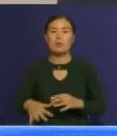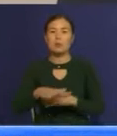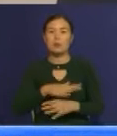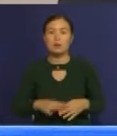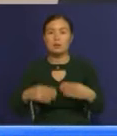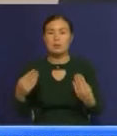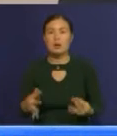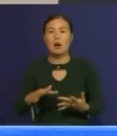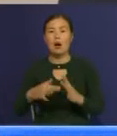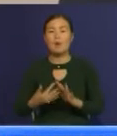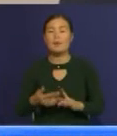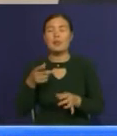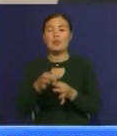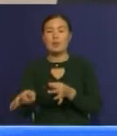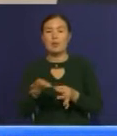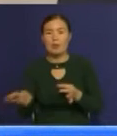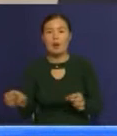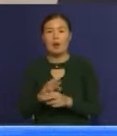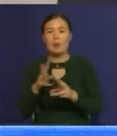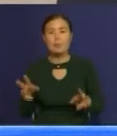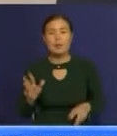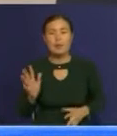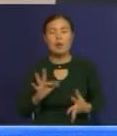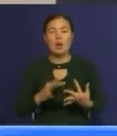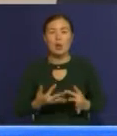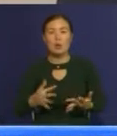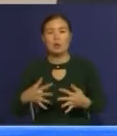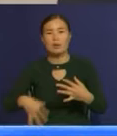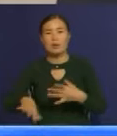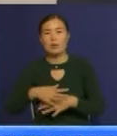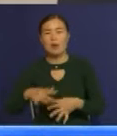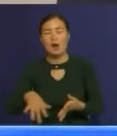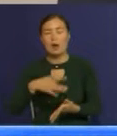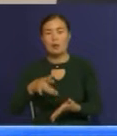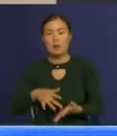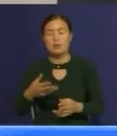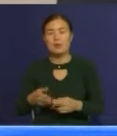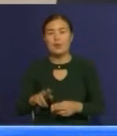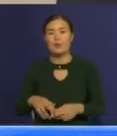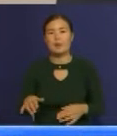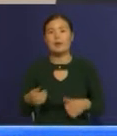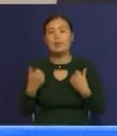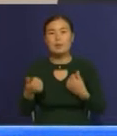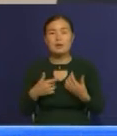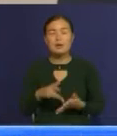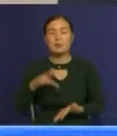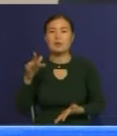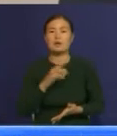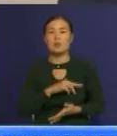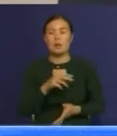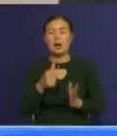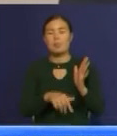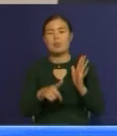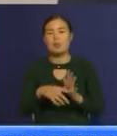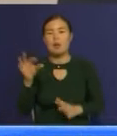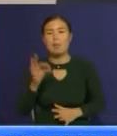салу және ауылдық жерлерді сумен қамту қажет. Аудандағы ауылдық елді мекендердің орталықтары мен ауызсумен қамтамасыз ету көрсеткіші жыл соңына дейін